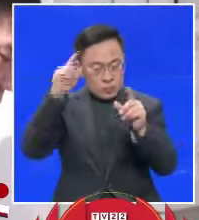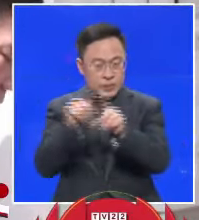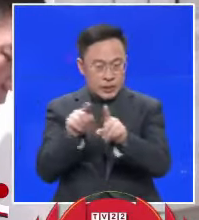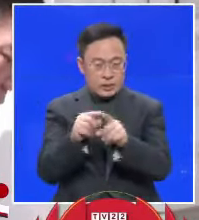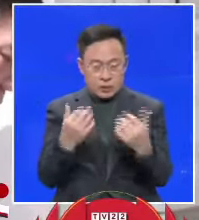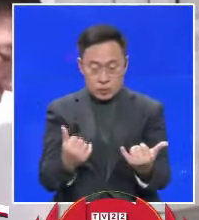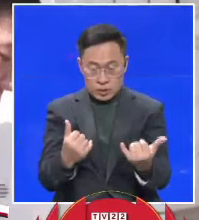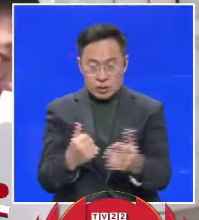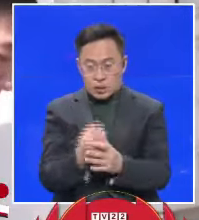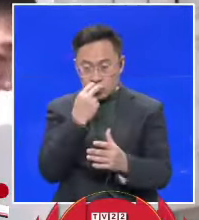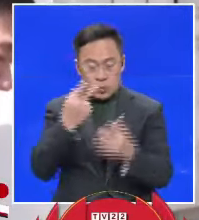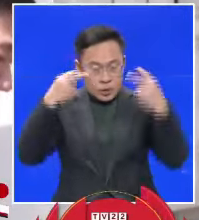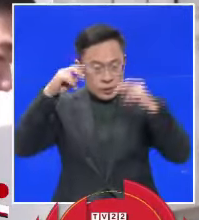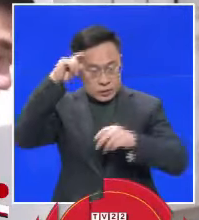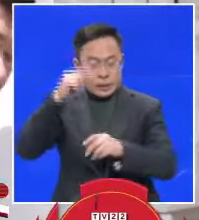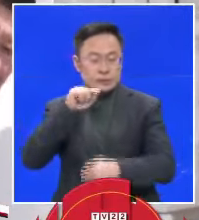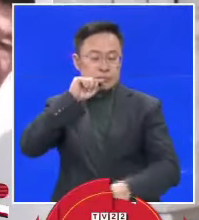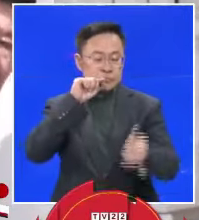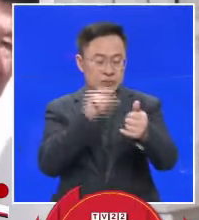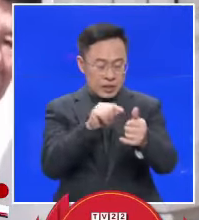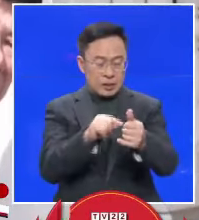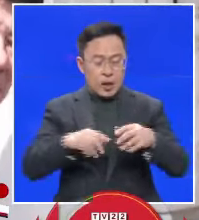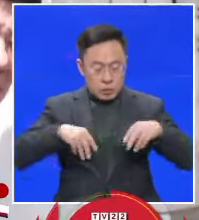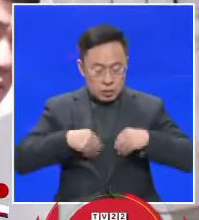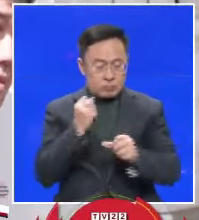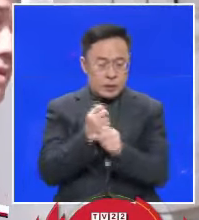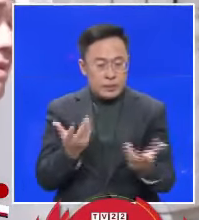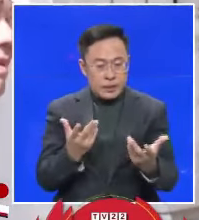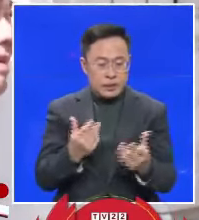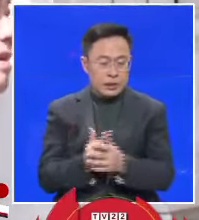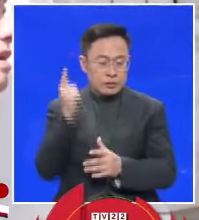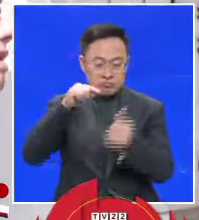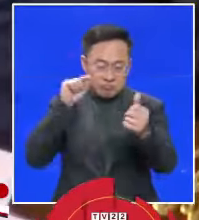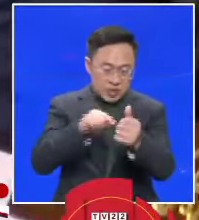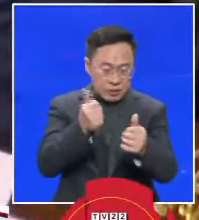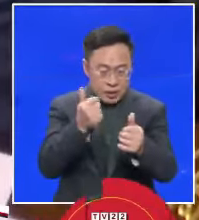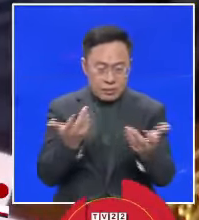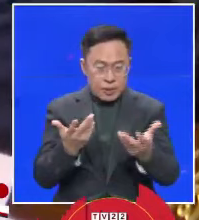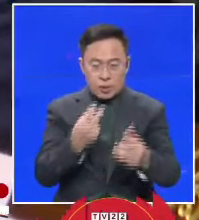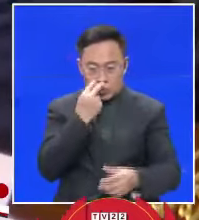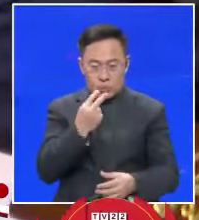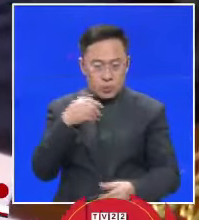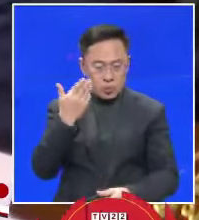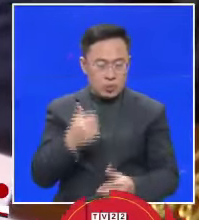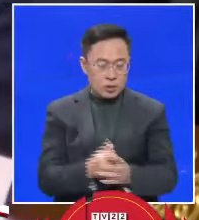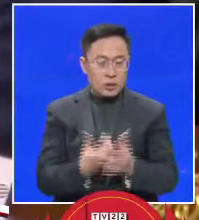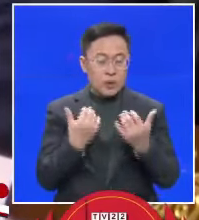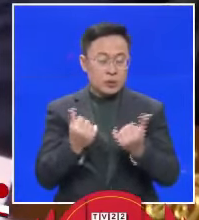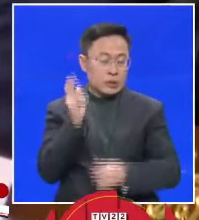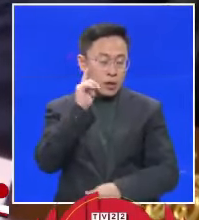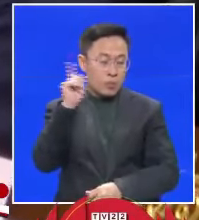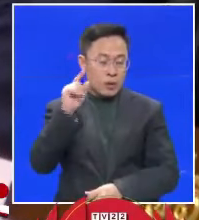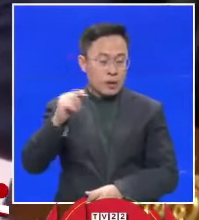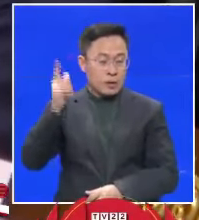เนี่ยจะทำตามคำสั่งของบ้านจันทร์สองล่าหรือไม่อย่างไรเพราะว่ามีแหล่งข่าวเขาบอกว่ามีกระแสข่าว